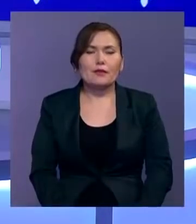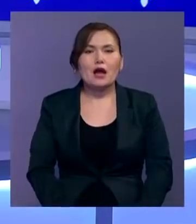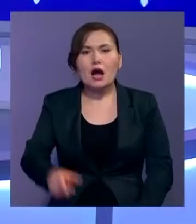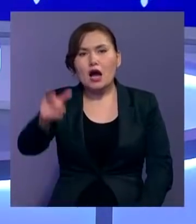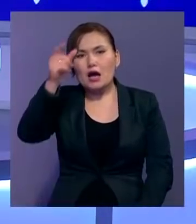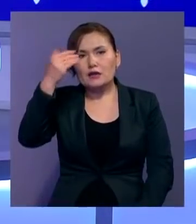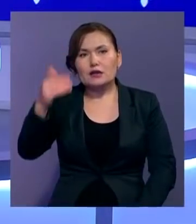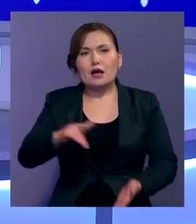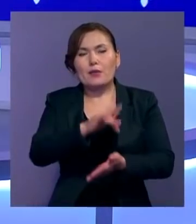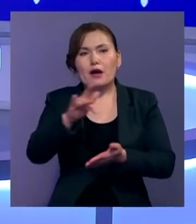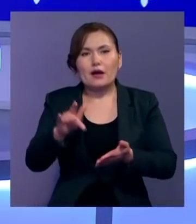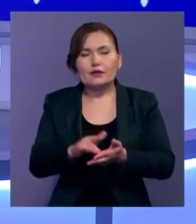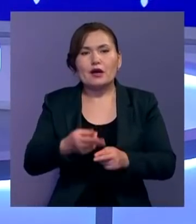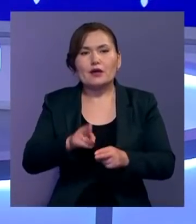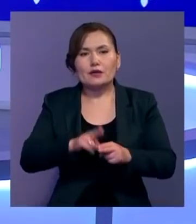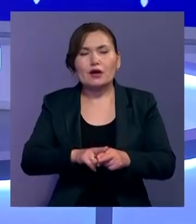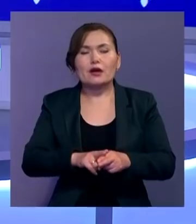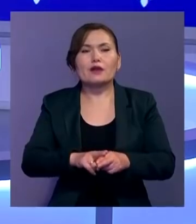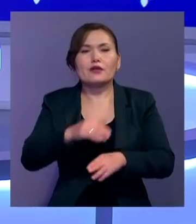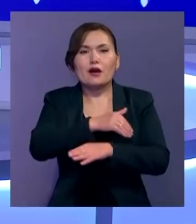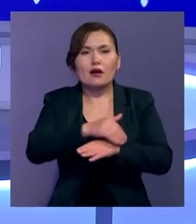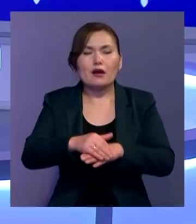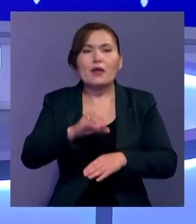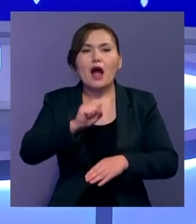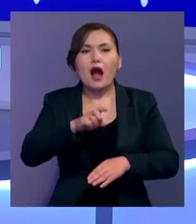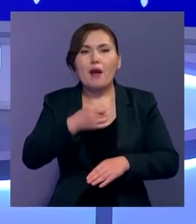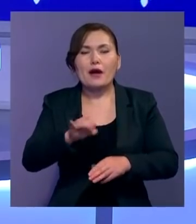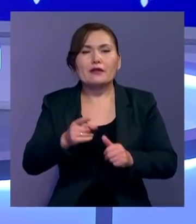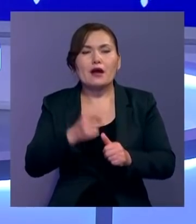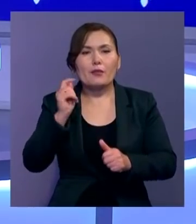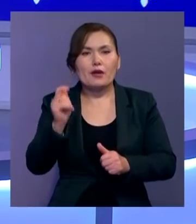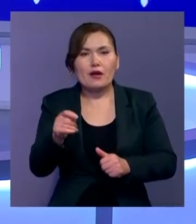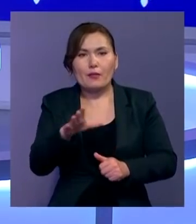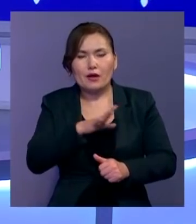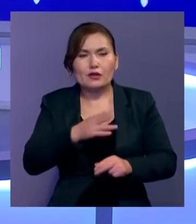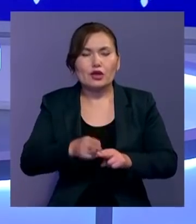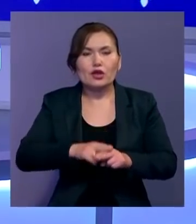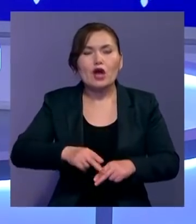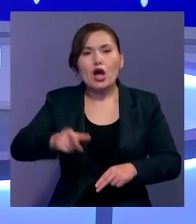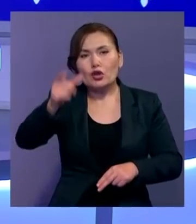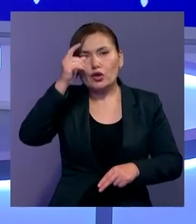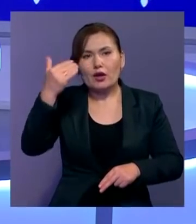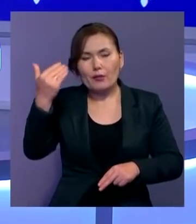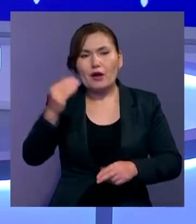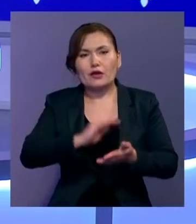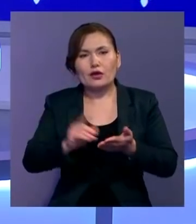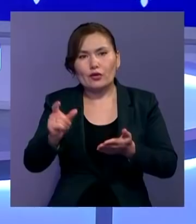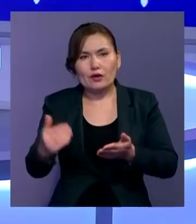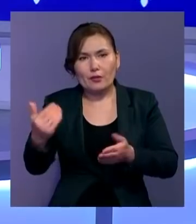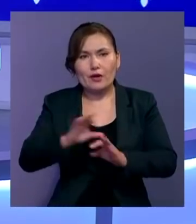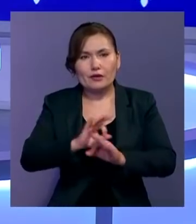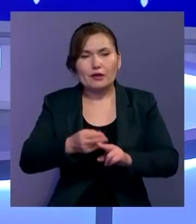Ыстамбұл қаласындағы даңғылдың біріне Ғұлама Абайдың есімі берілетін болды, деп хабарлайды. Арнамыздың Түркиядағы меншікті тілшісі Меруерт